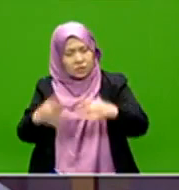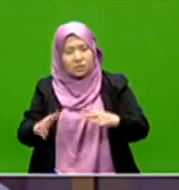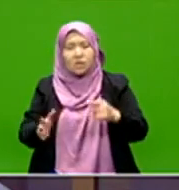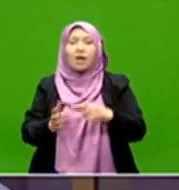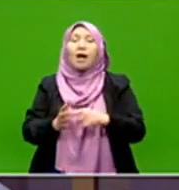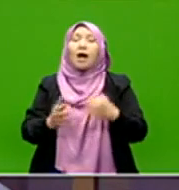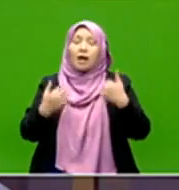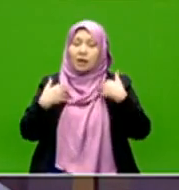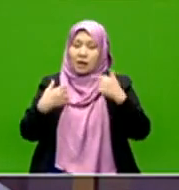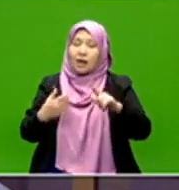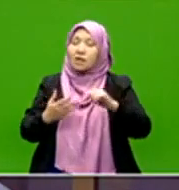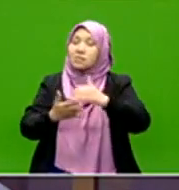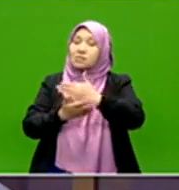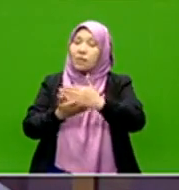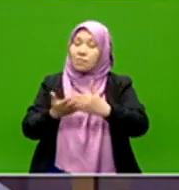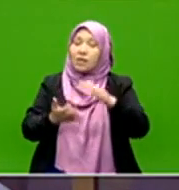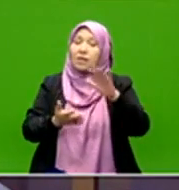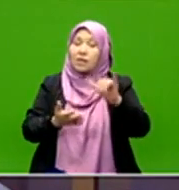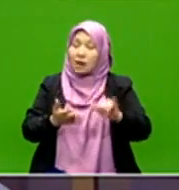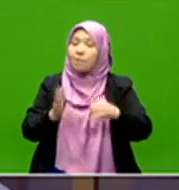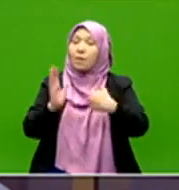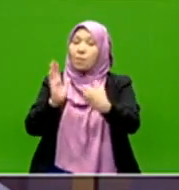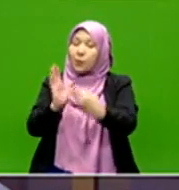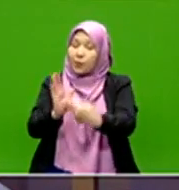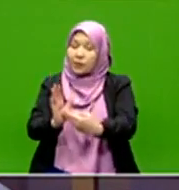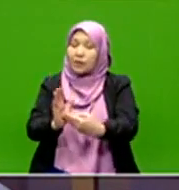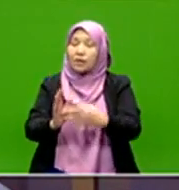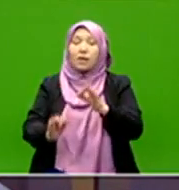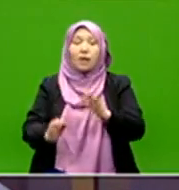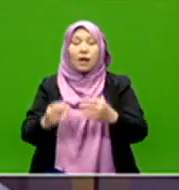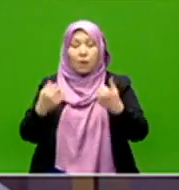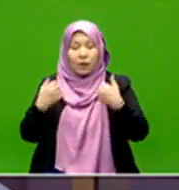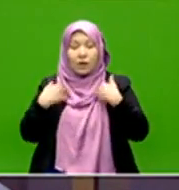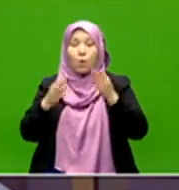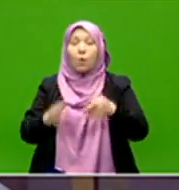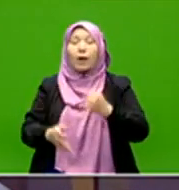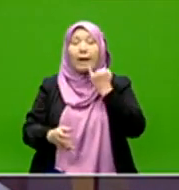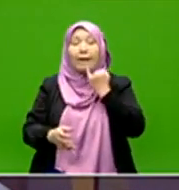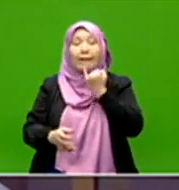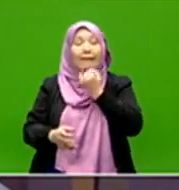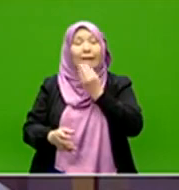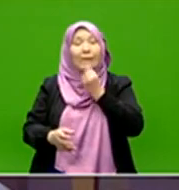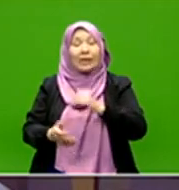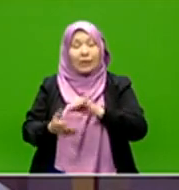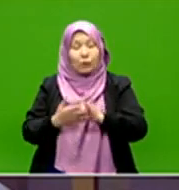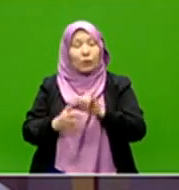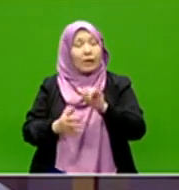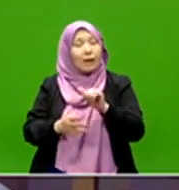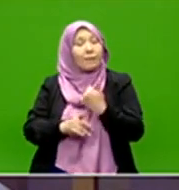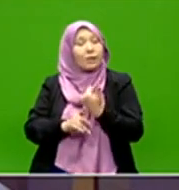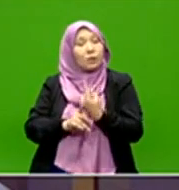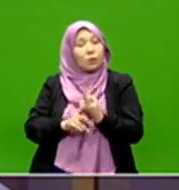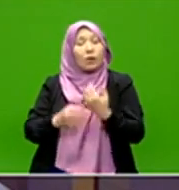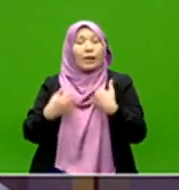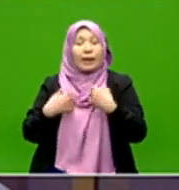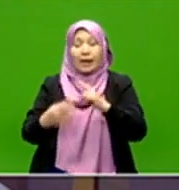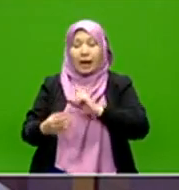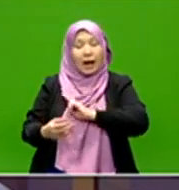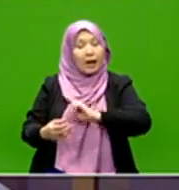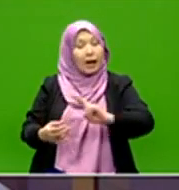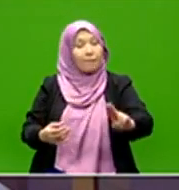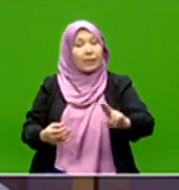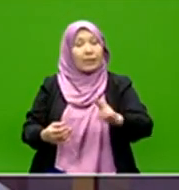adalah sesuatu yang membuktikan bahawa kalau ada orang Yahudi kata Nabi Ibrahim tu yang betulnya agama Yahudi, ada yang kata